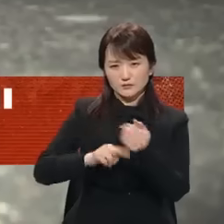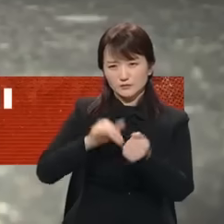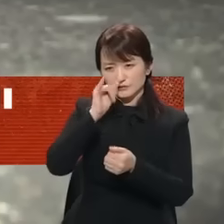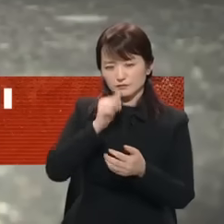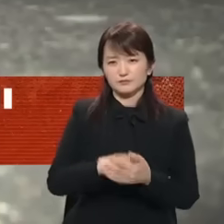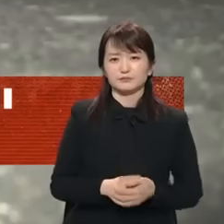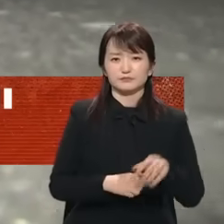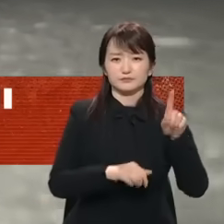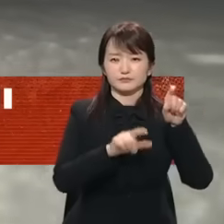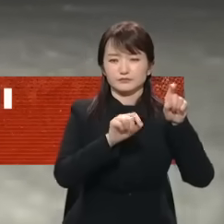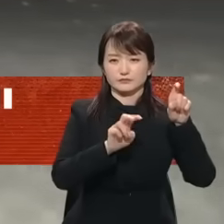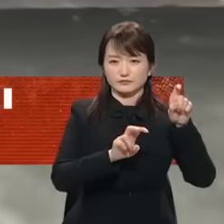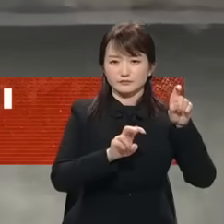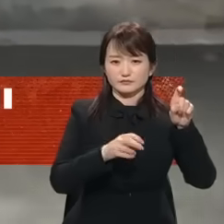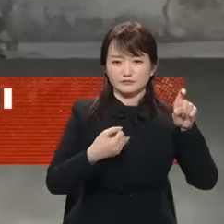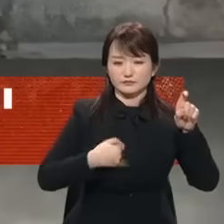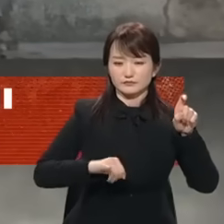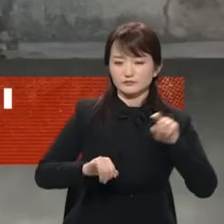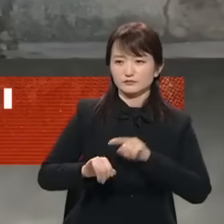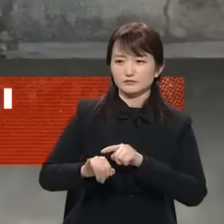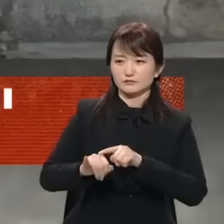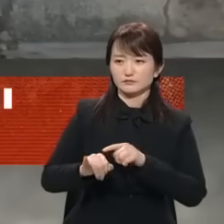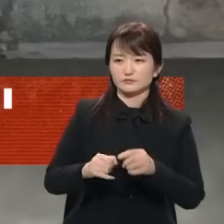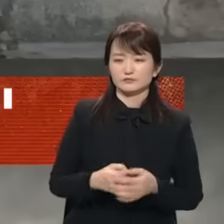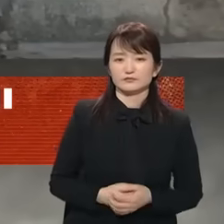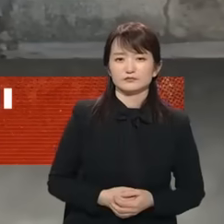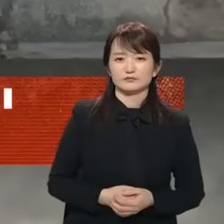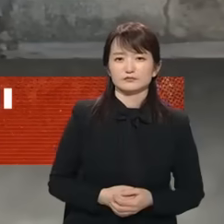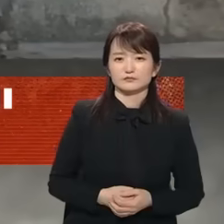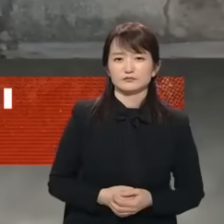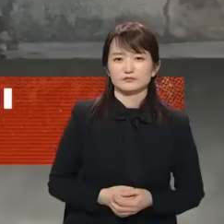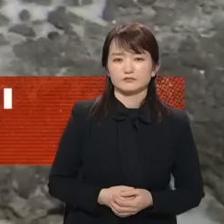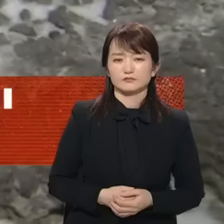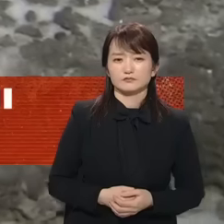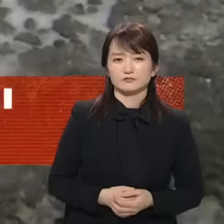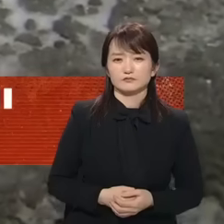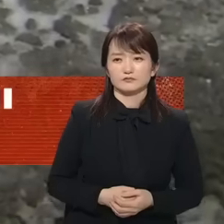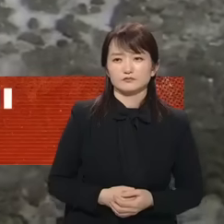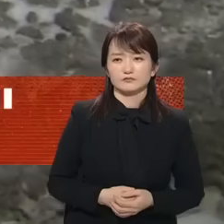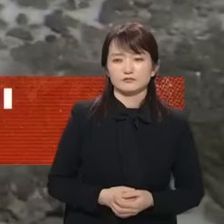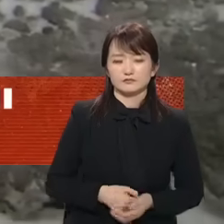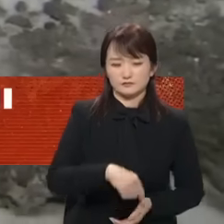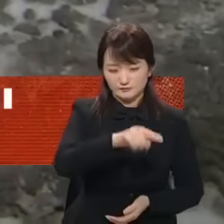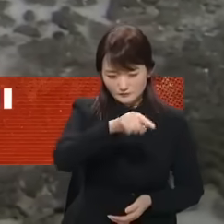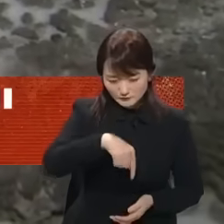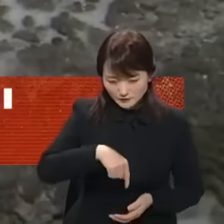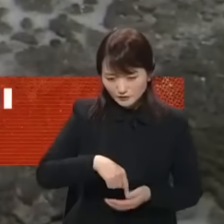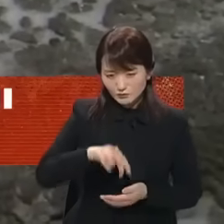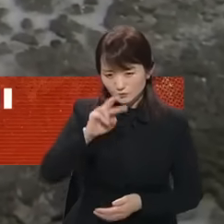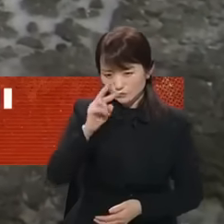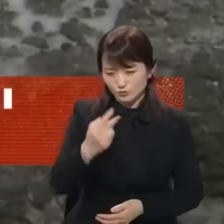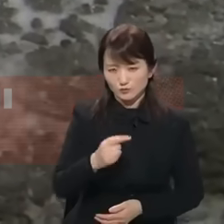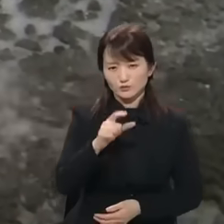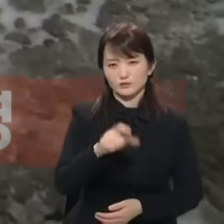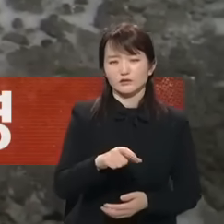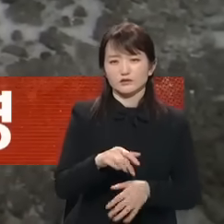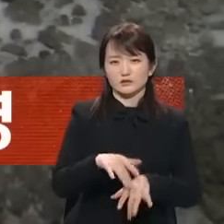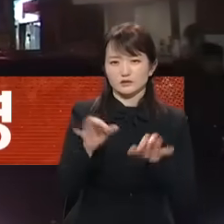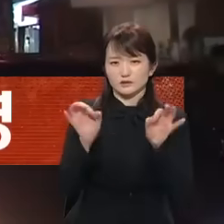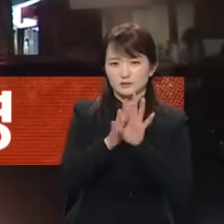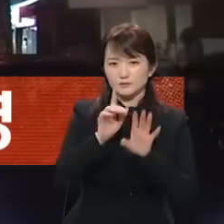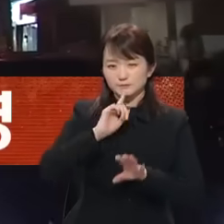이제 12월 20일 날 딸한테 잔치집 다녀오겠다 나선 후 돌아오지 않아서 실종 신고가 돼 있는 상태였습니다 그럼